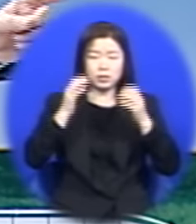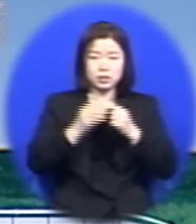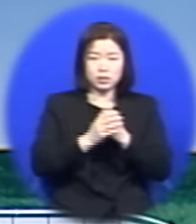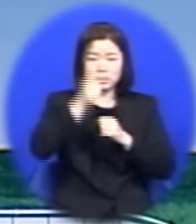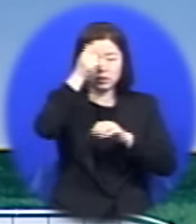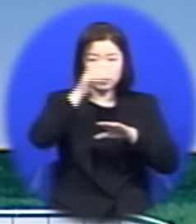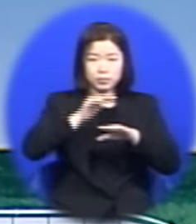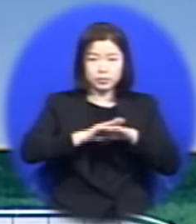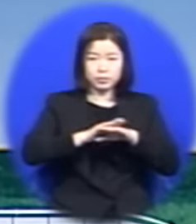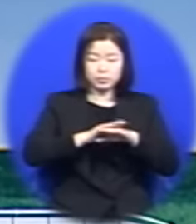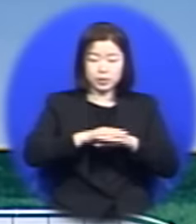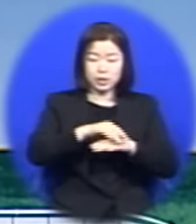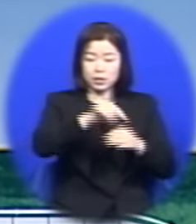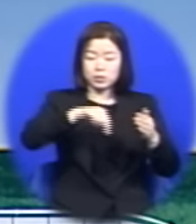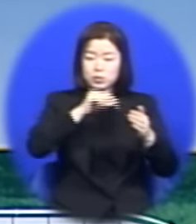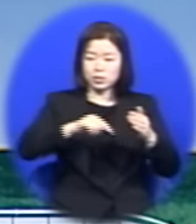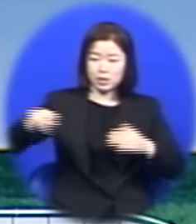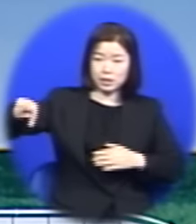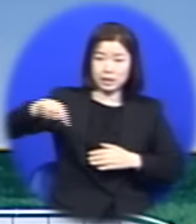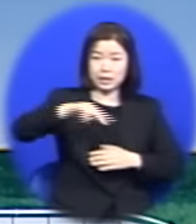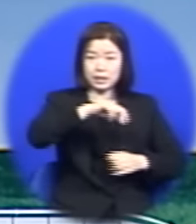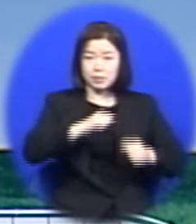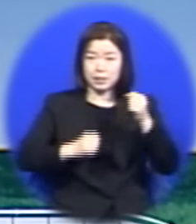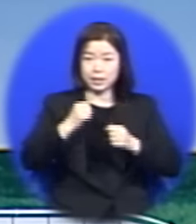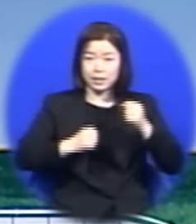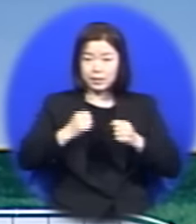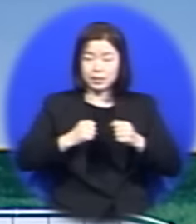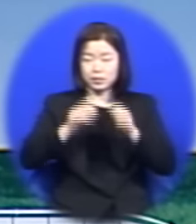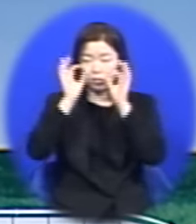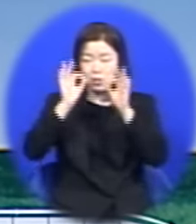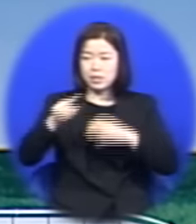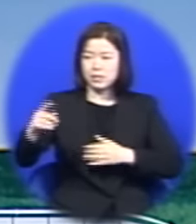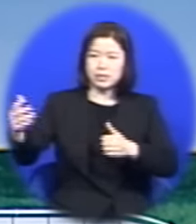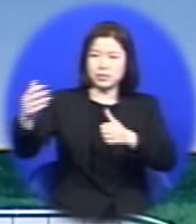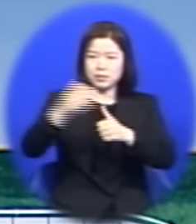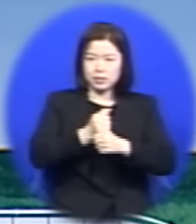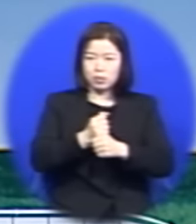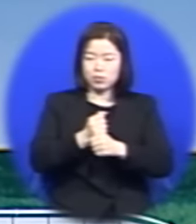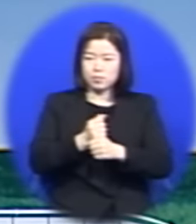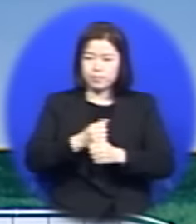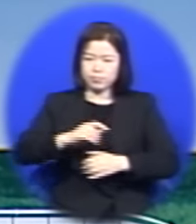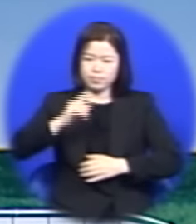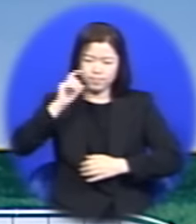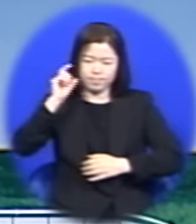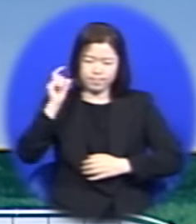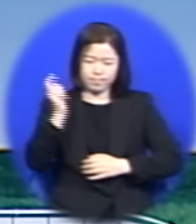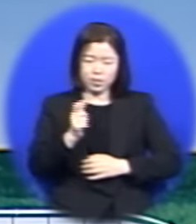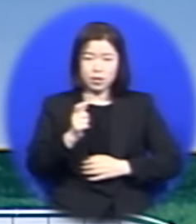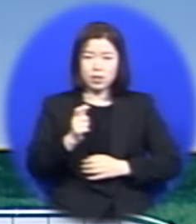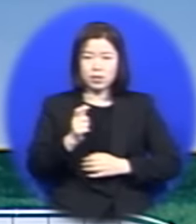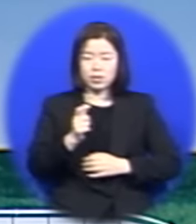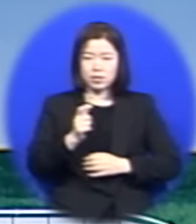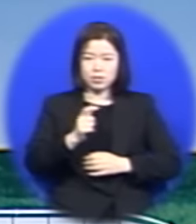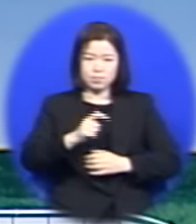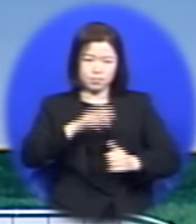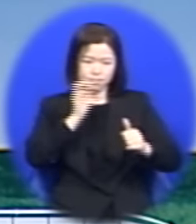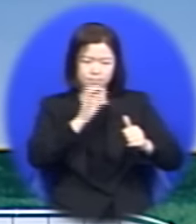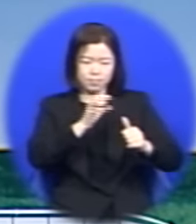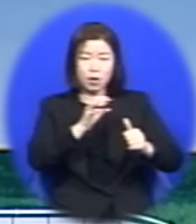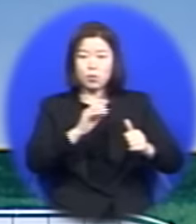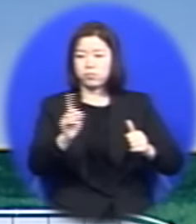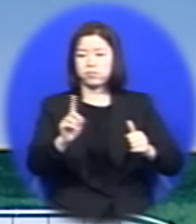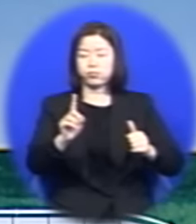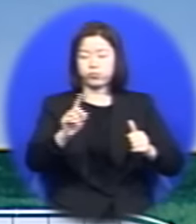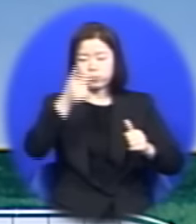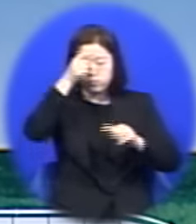예배당을 투닥 뛰는 걸 보고 그 아이를 붙잡고 엄히 책망을 했어요. 어디서 예배당에서 뛰느냐고.